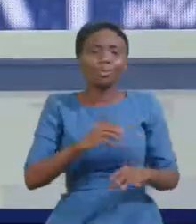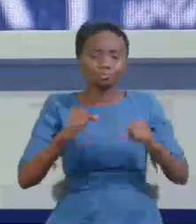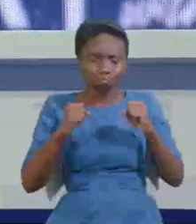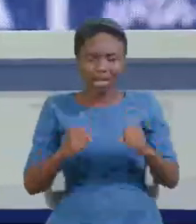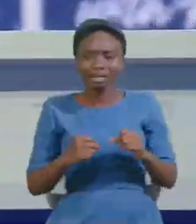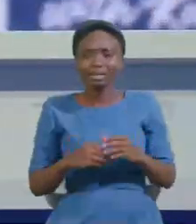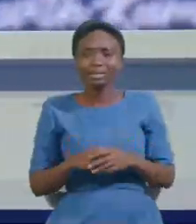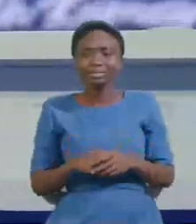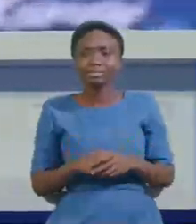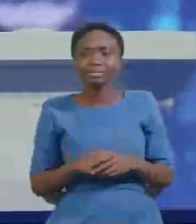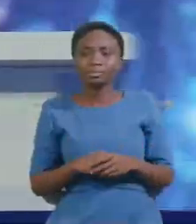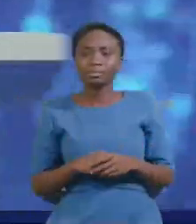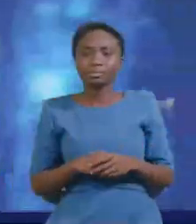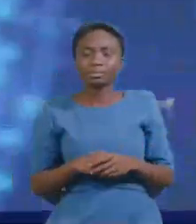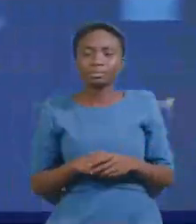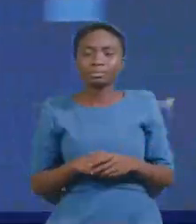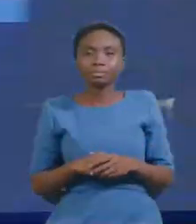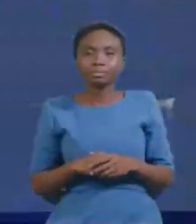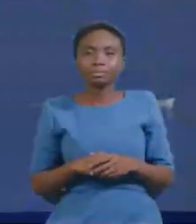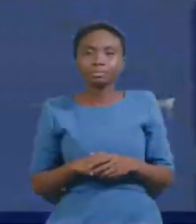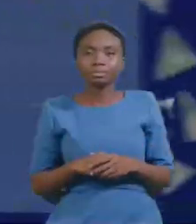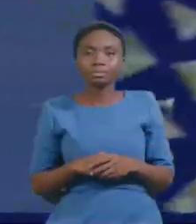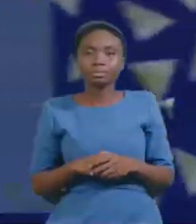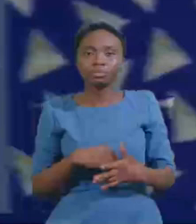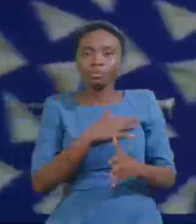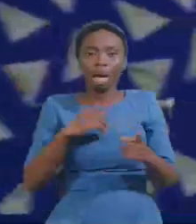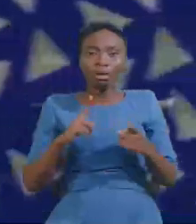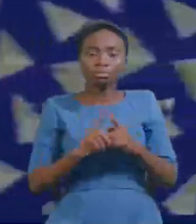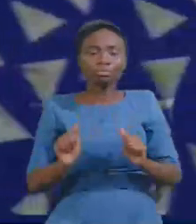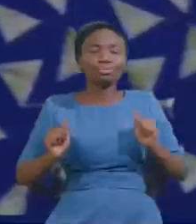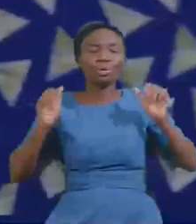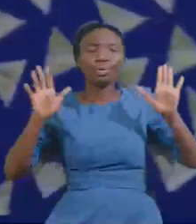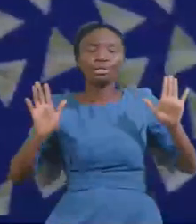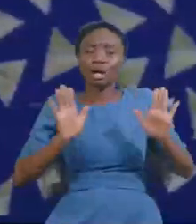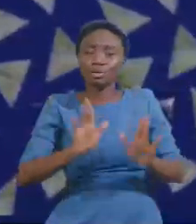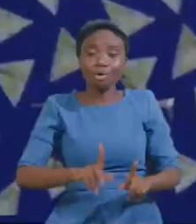et croire au Seigneur de toute votre âme, de toute votre pensée, de toute votre force,